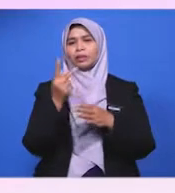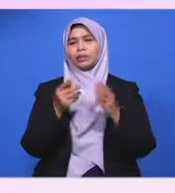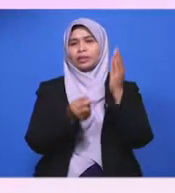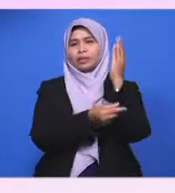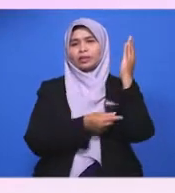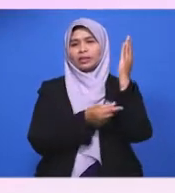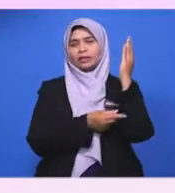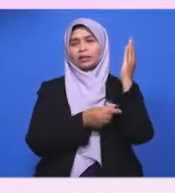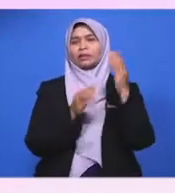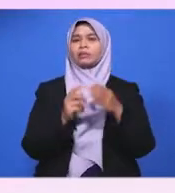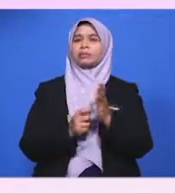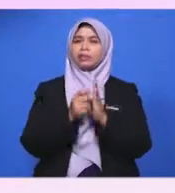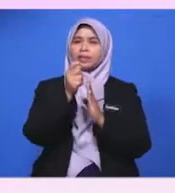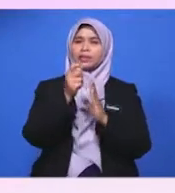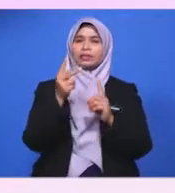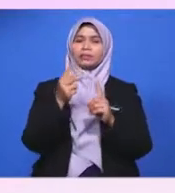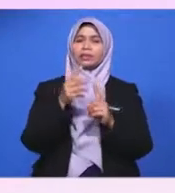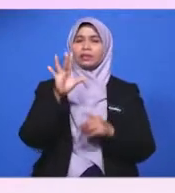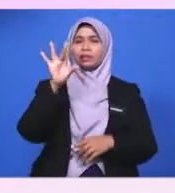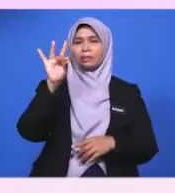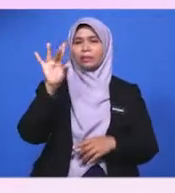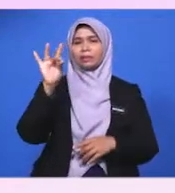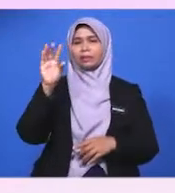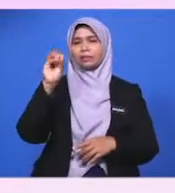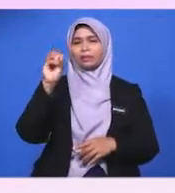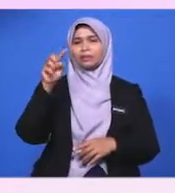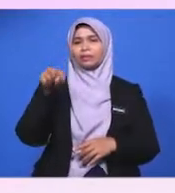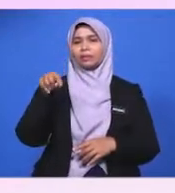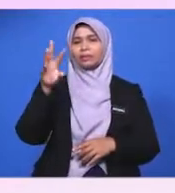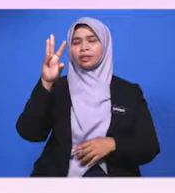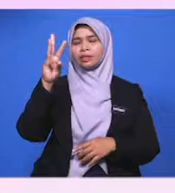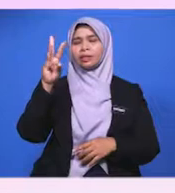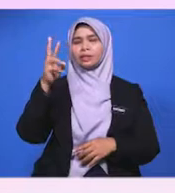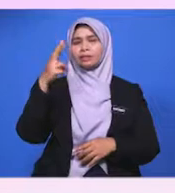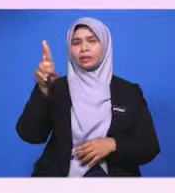getah di Malaysia meningkat kepada